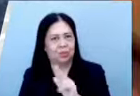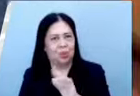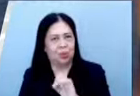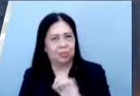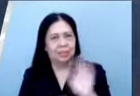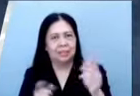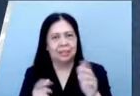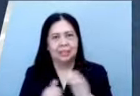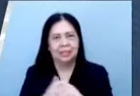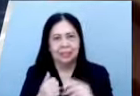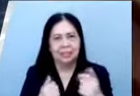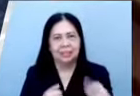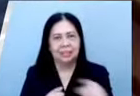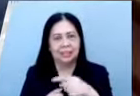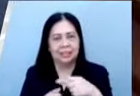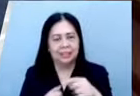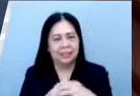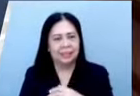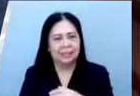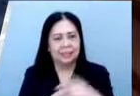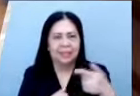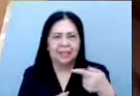siya. Tignan natin.